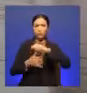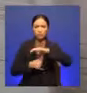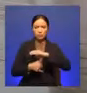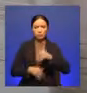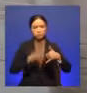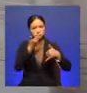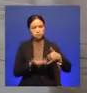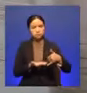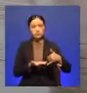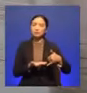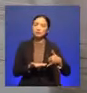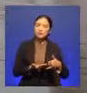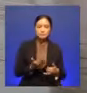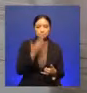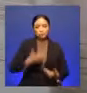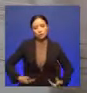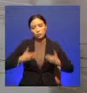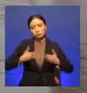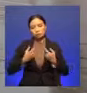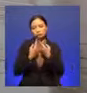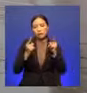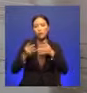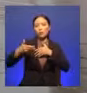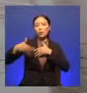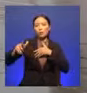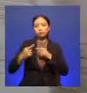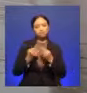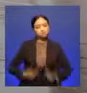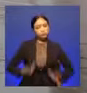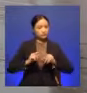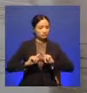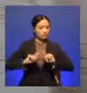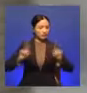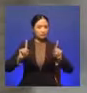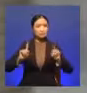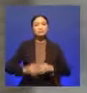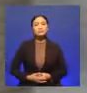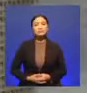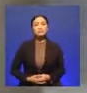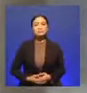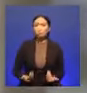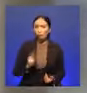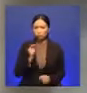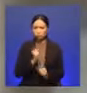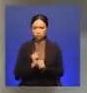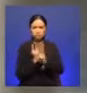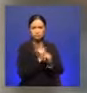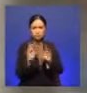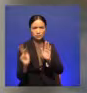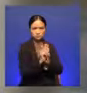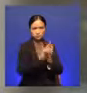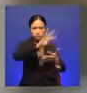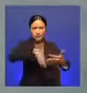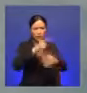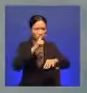จเจกบุคคลต้องเผชิญกับชีวิตที่แตกต่างจากโลกภายนอกโดยสิ้นเชิงต้องทำตามกฎระเบียบและตารางเว